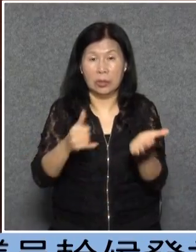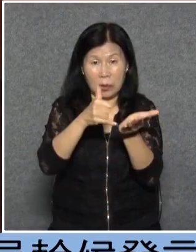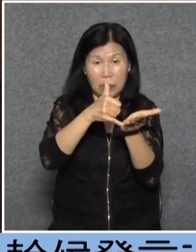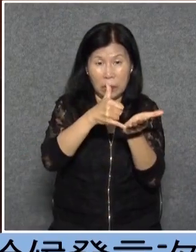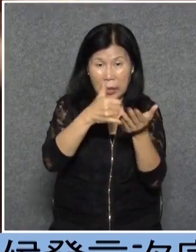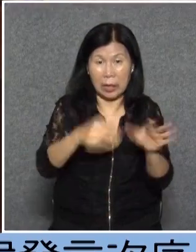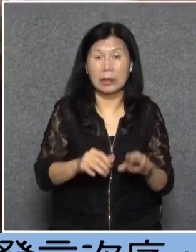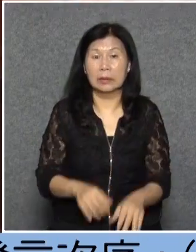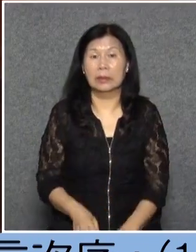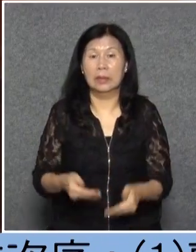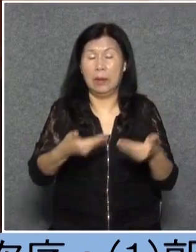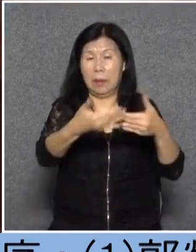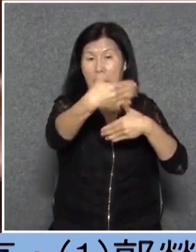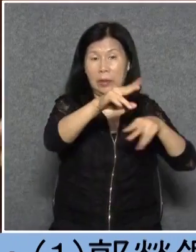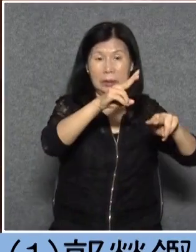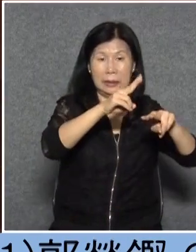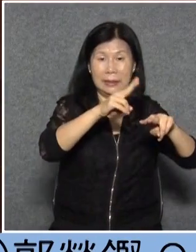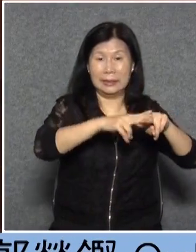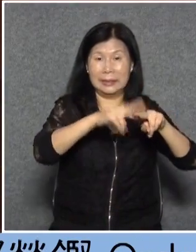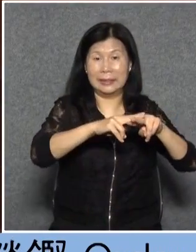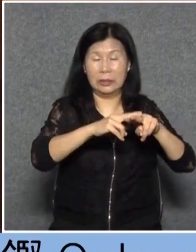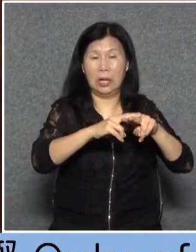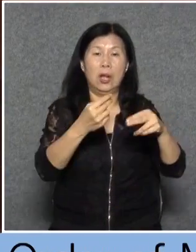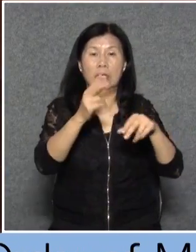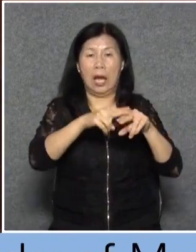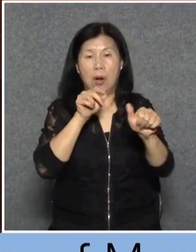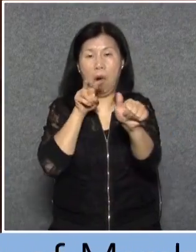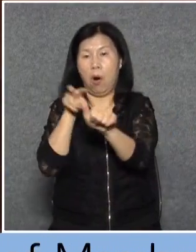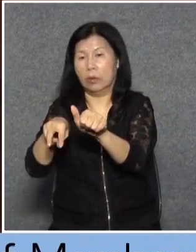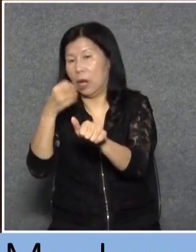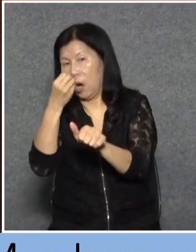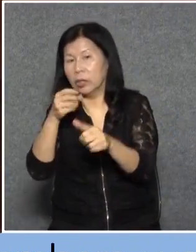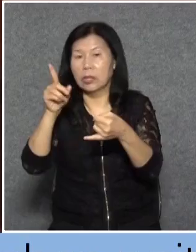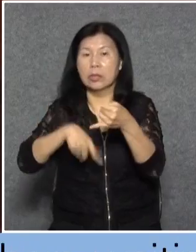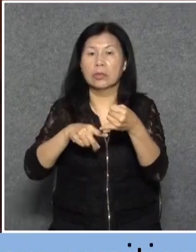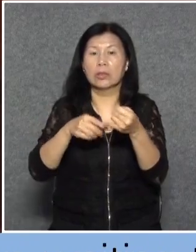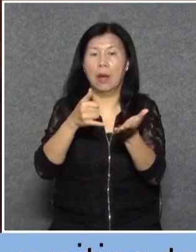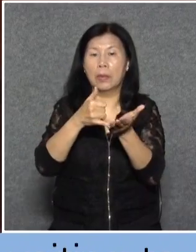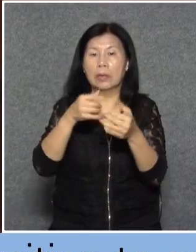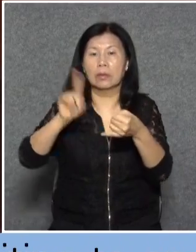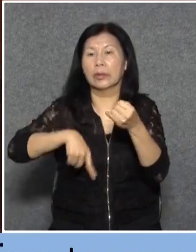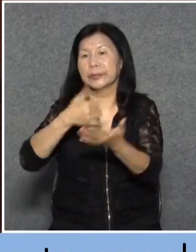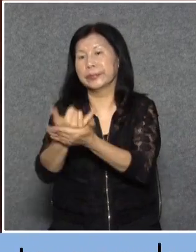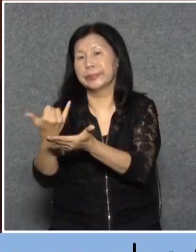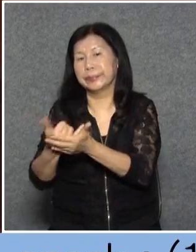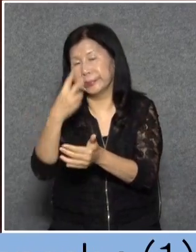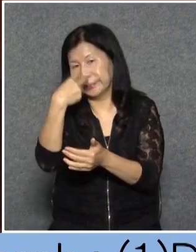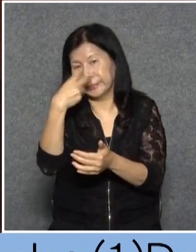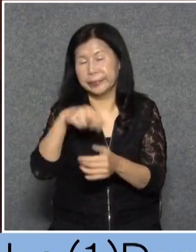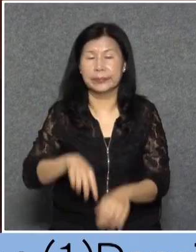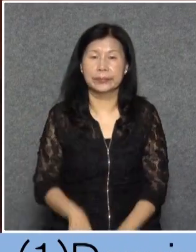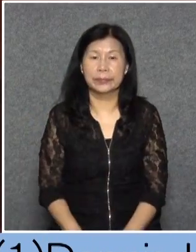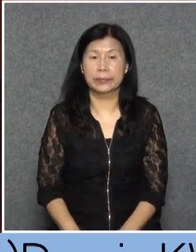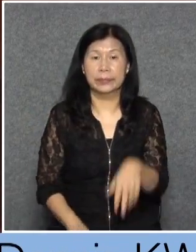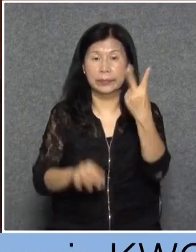緣被另外一個大的內陸去控制的時候，它不得邊緣化就死得了。所以你看回